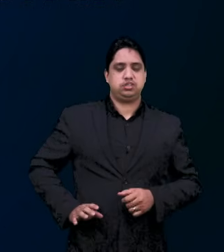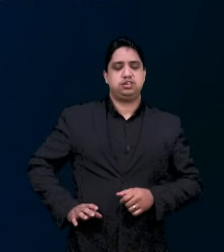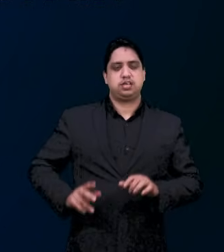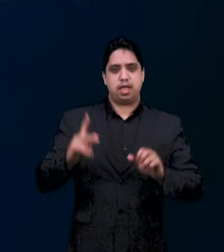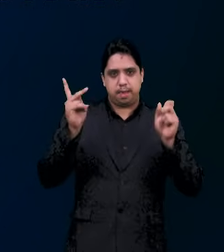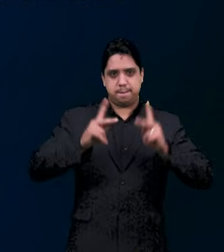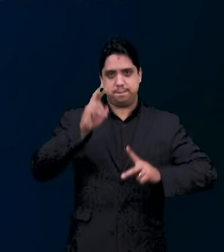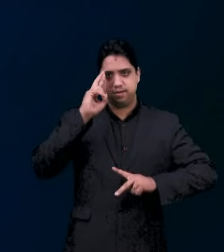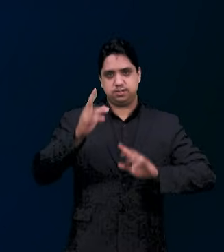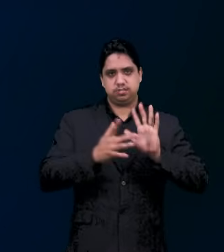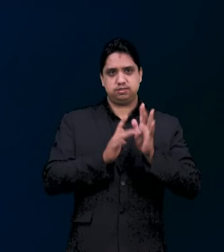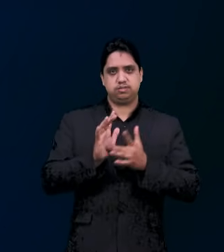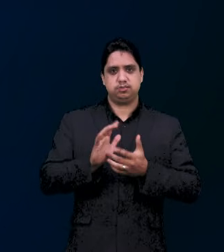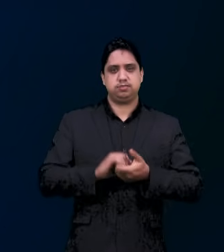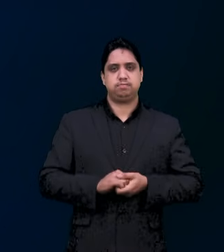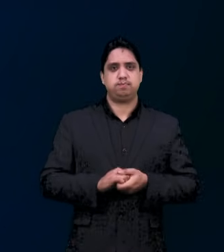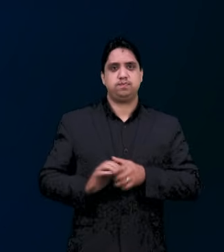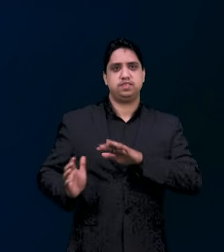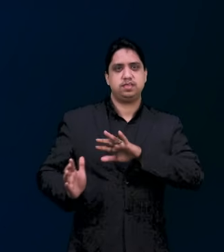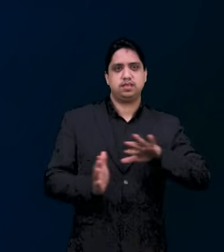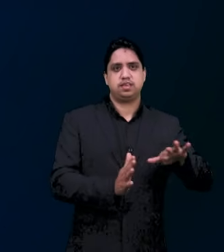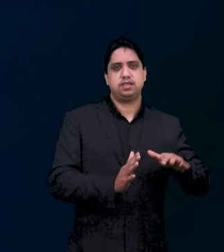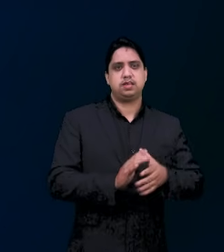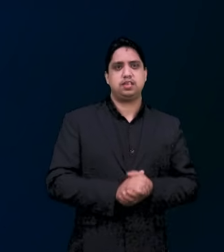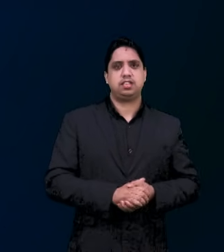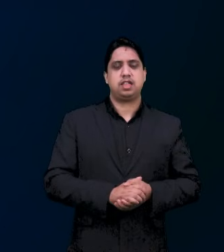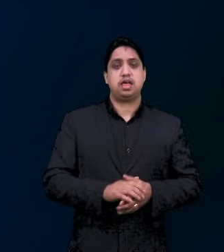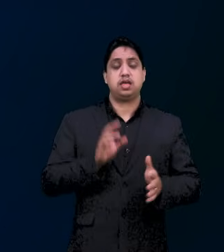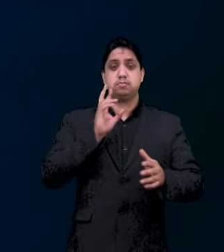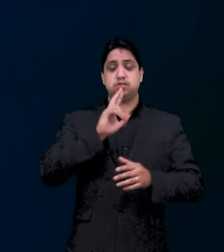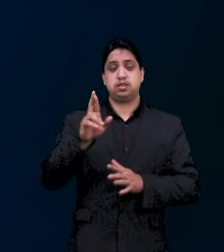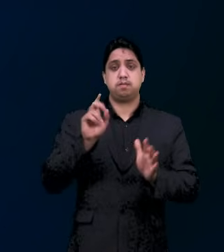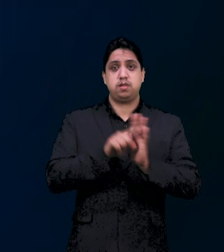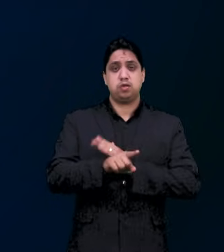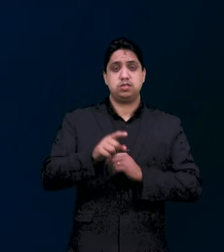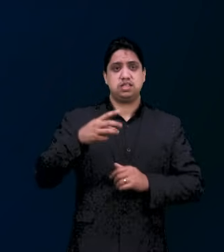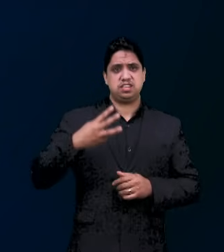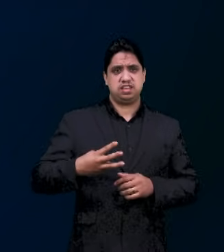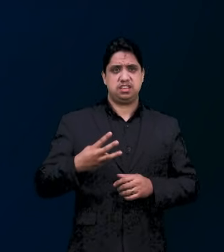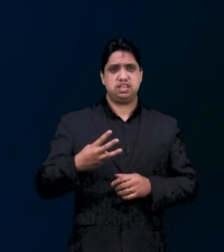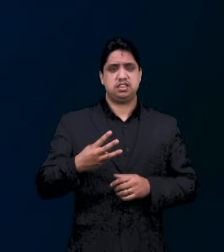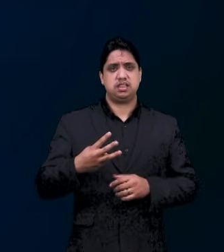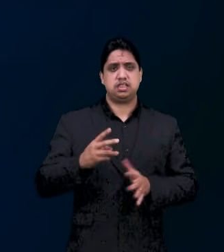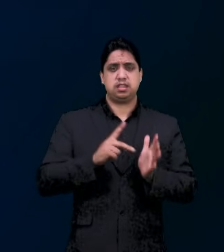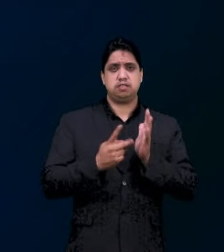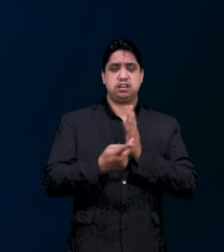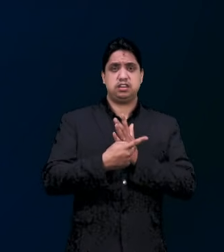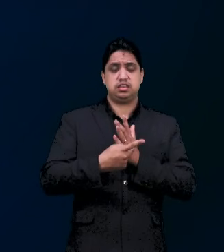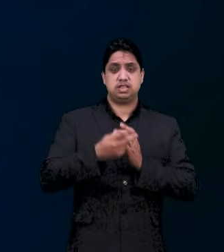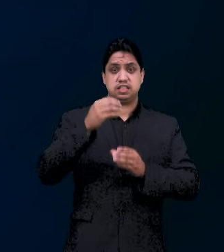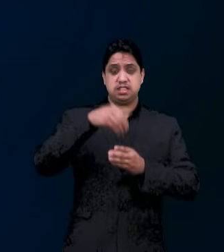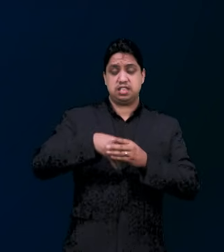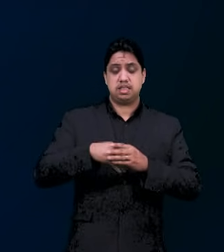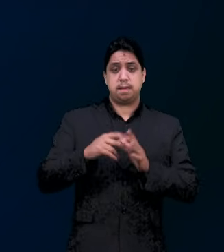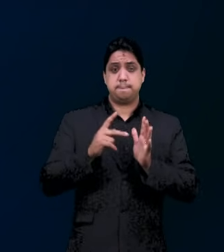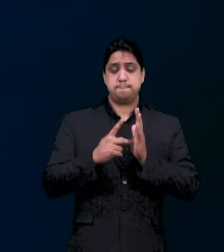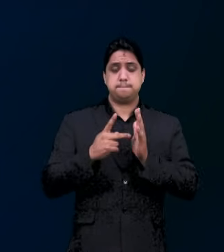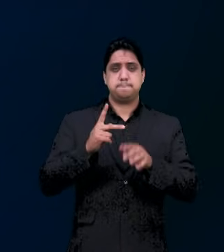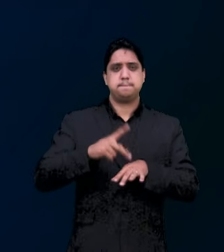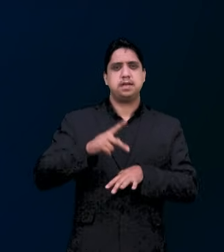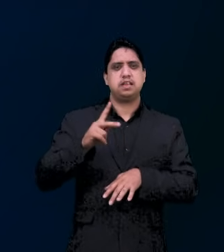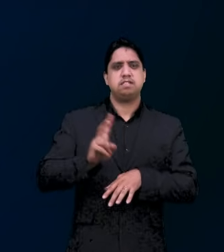La grande valeur, c'est Jésus-Christ. Je vais répondre à la question 3. En lisant la parabole de la perle de bon prix,